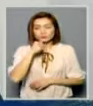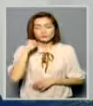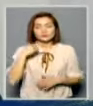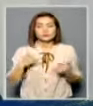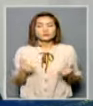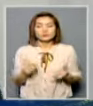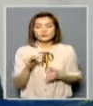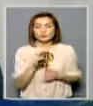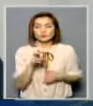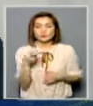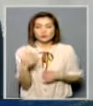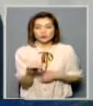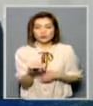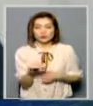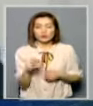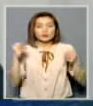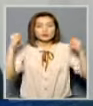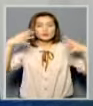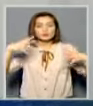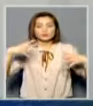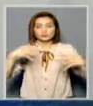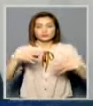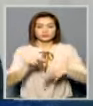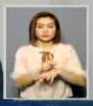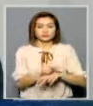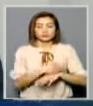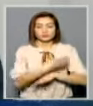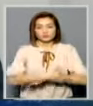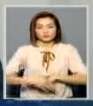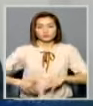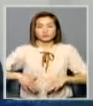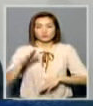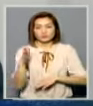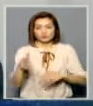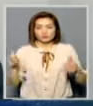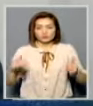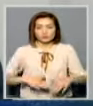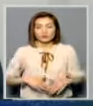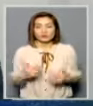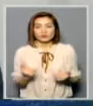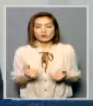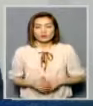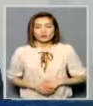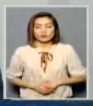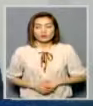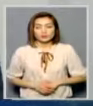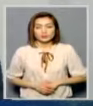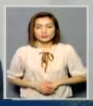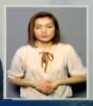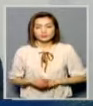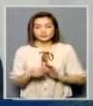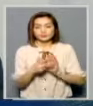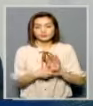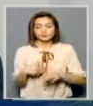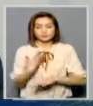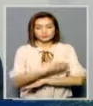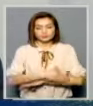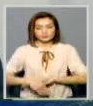таңда жанбай тұрған көше жарығын қалпына келтіру мәселесі көптен қозғалып жүр. Қазіргі уақытта осы көшенің 18